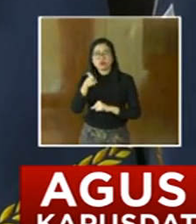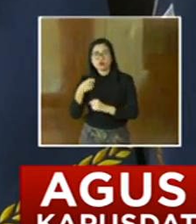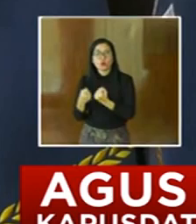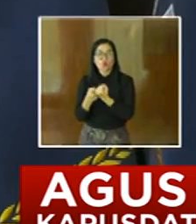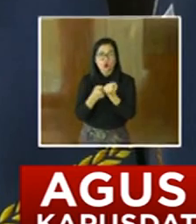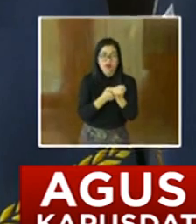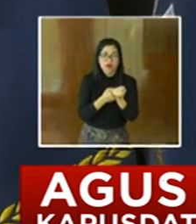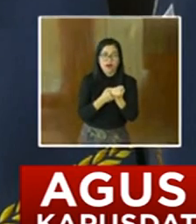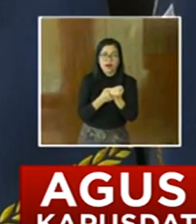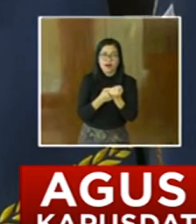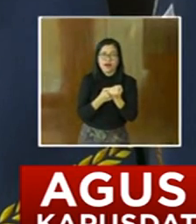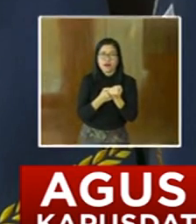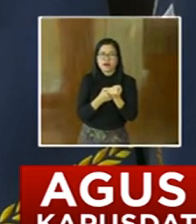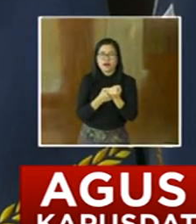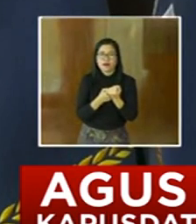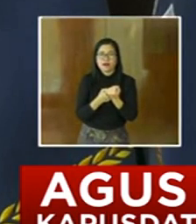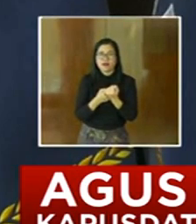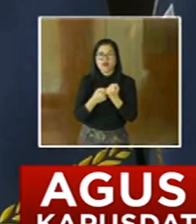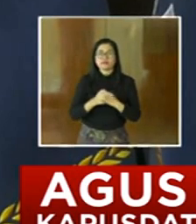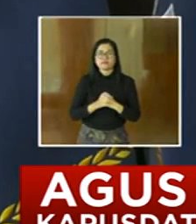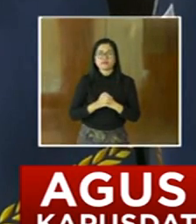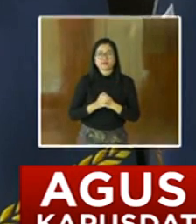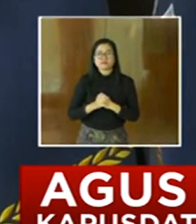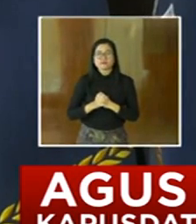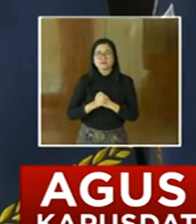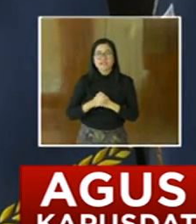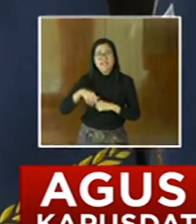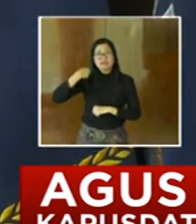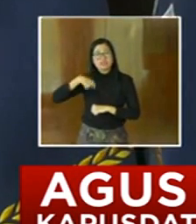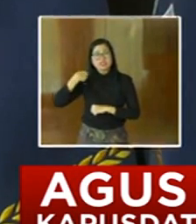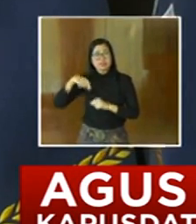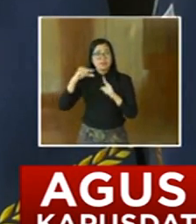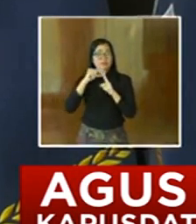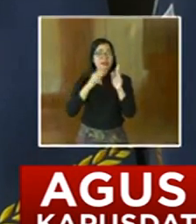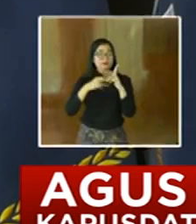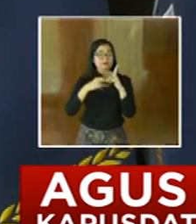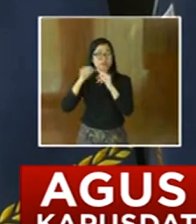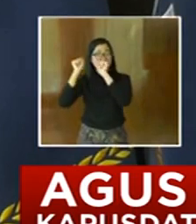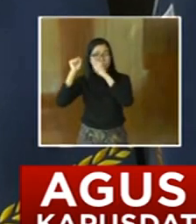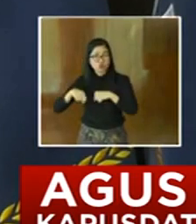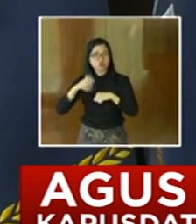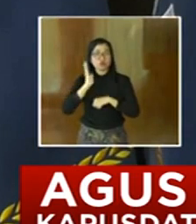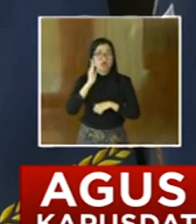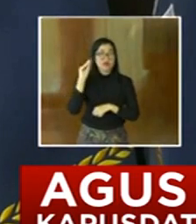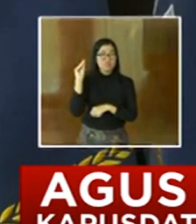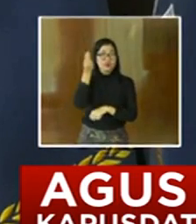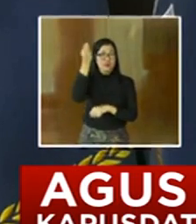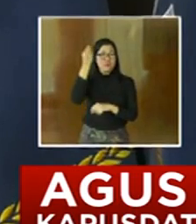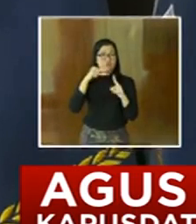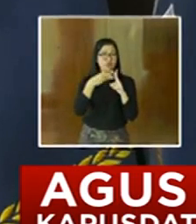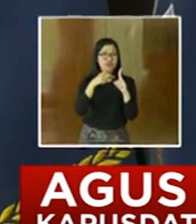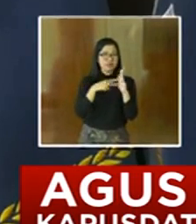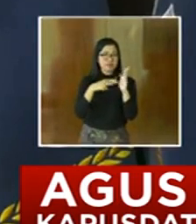darurat sehingga atas persetujuan dari Menko PMK saat itu disetujui untuk mengeluarkan Kepala BNPB mempunyai kewenangan